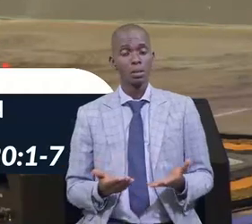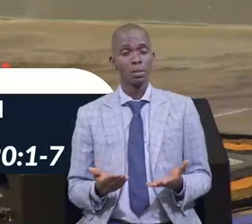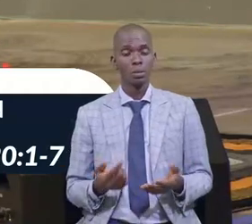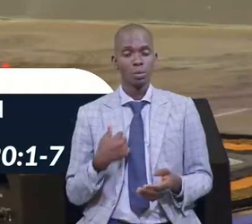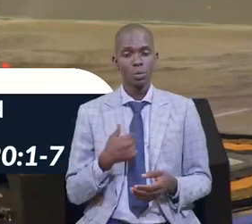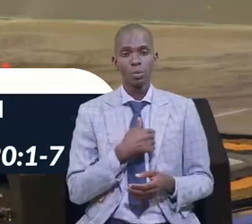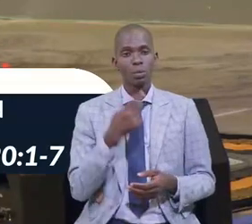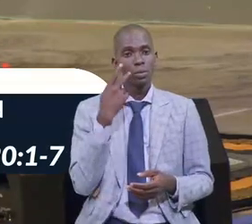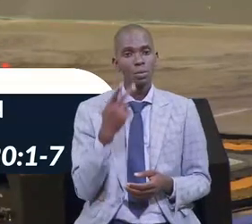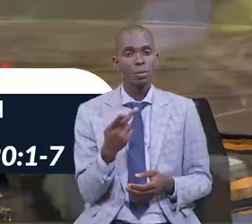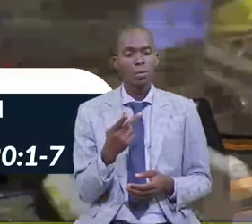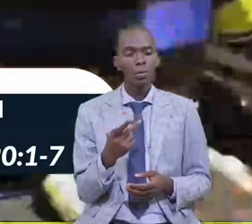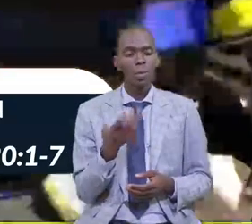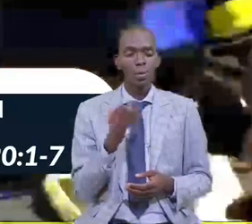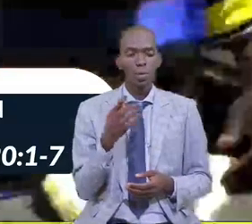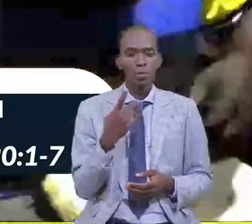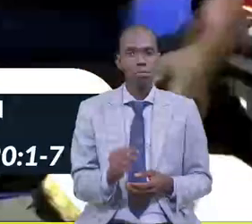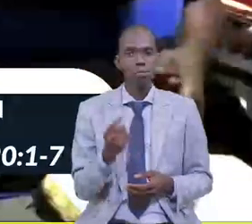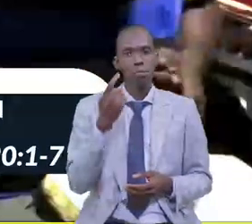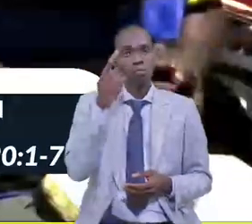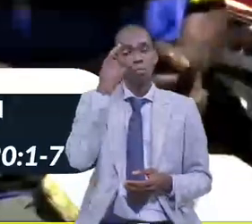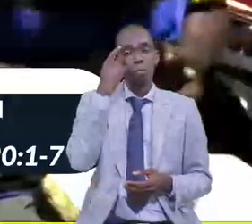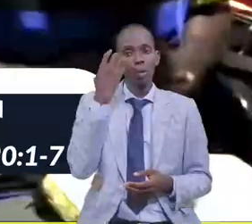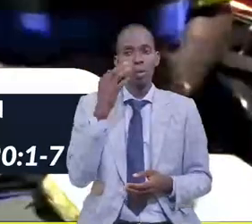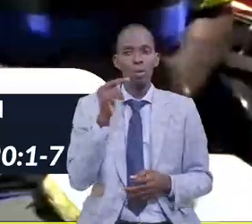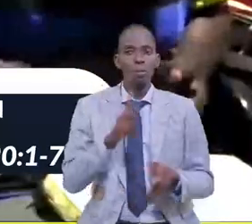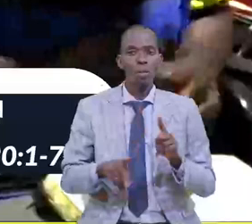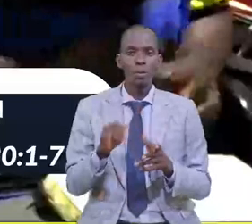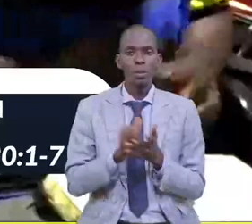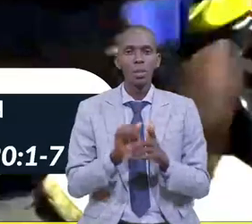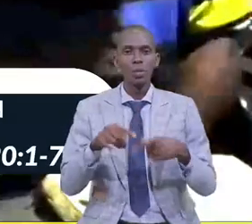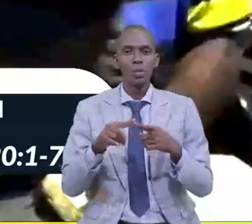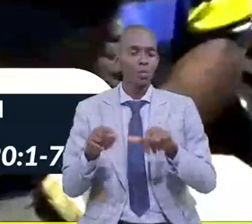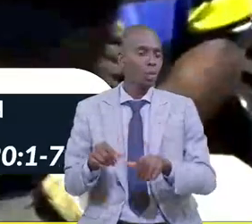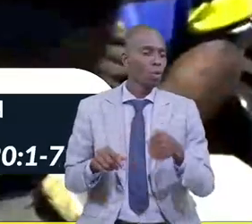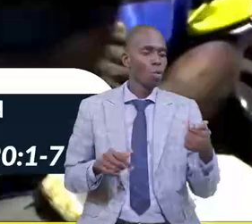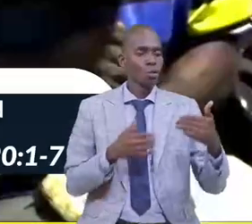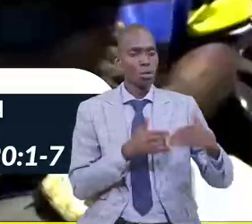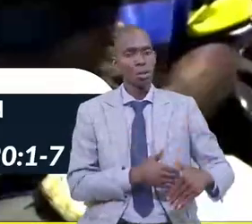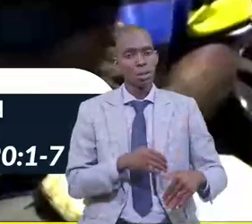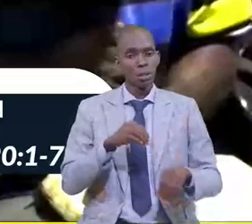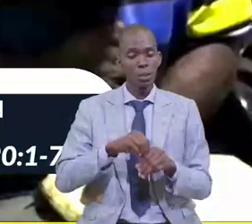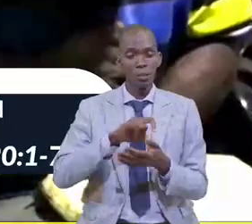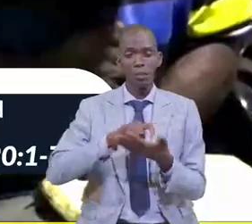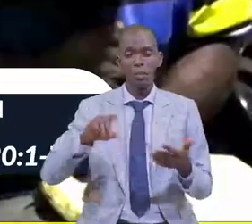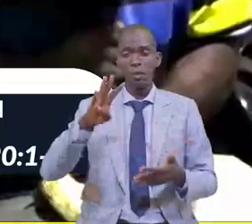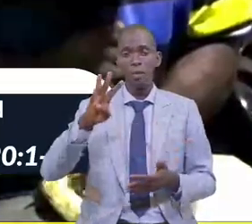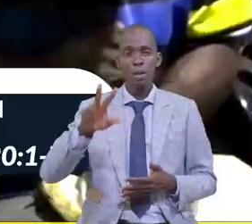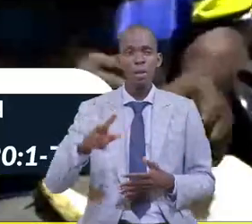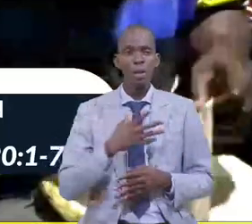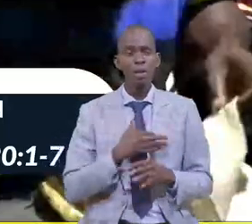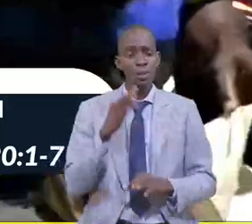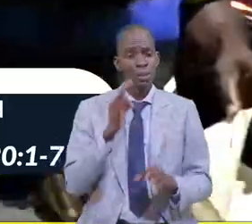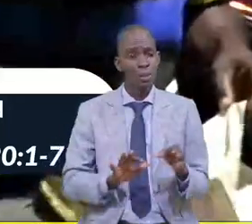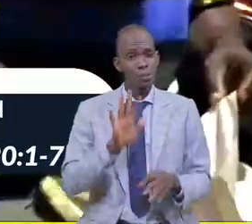43. Ici, c'est dit de cette prise de conscience de ceux qui étaient à l'autre bord.